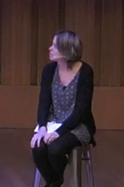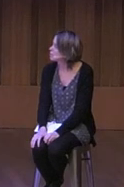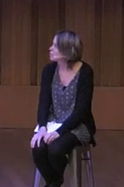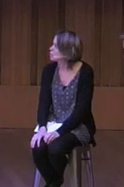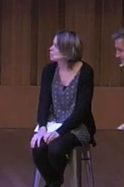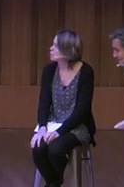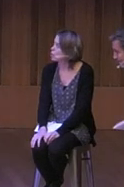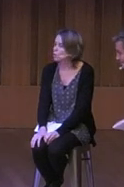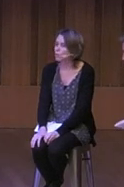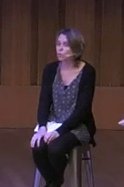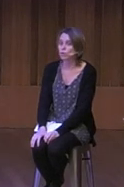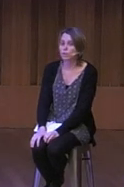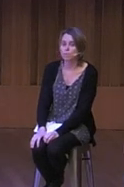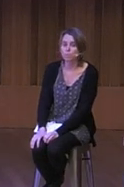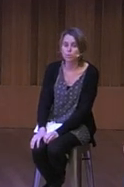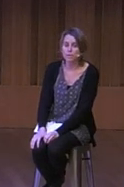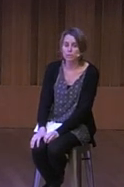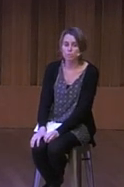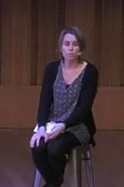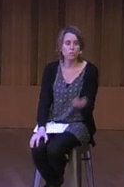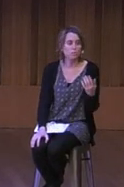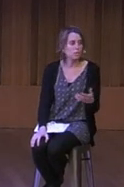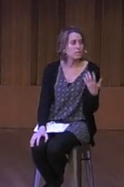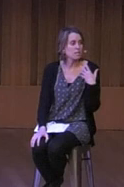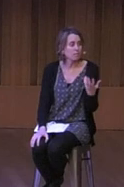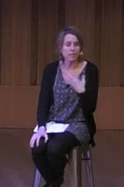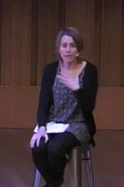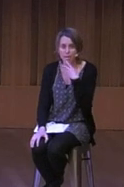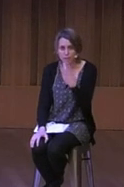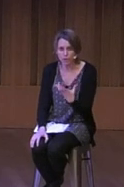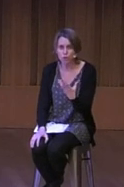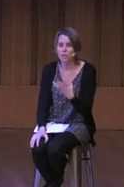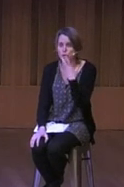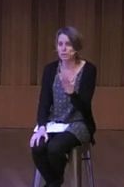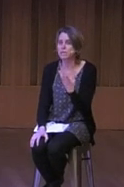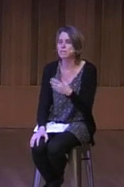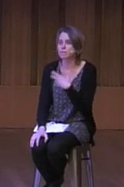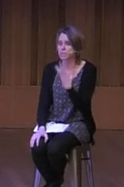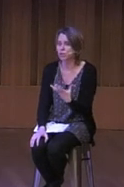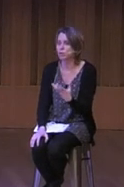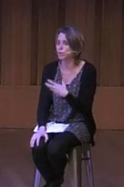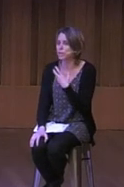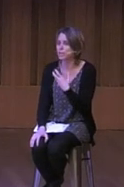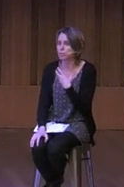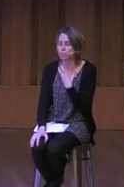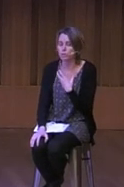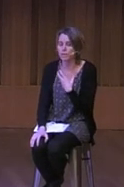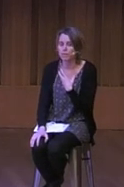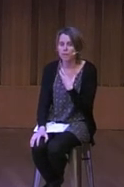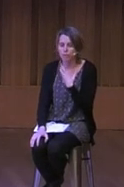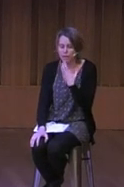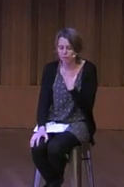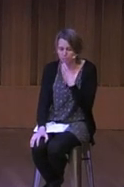realitat no sabem com serà? No, la proposta... Bueno, nosaltres estem treballant ara en això a Superilles, a Barcelona. Vull dir que és una